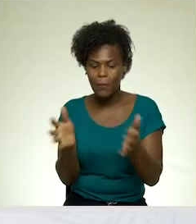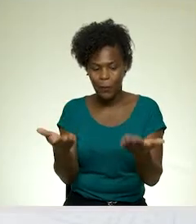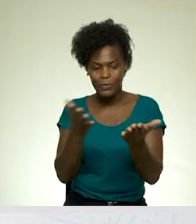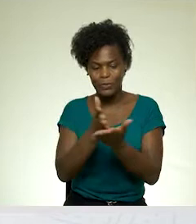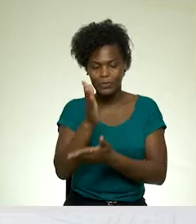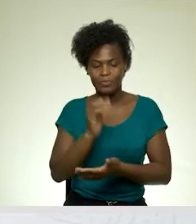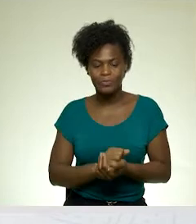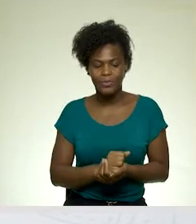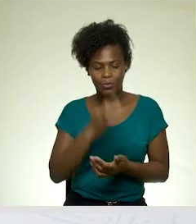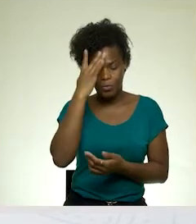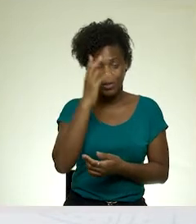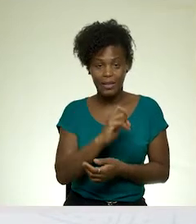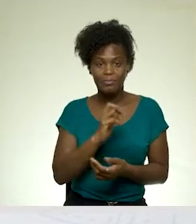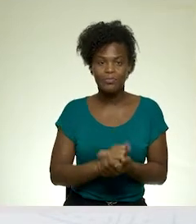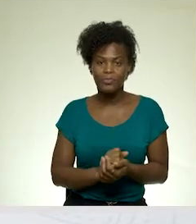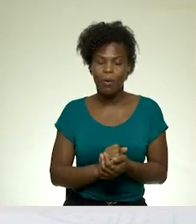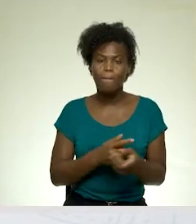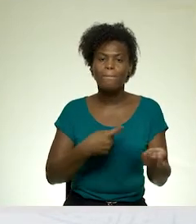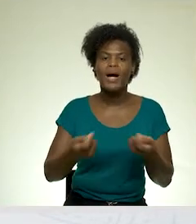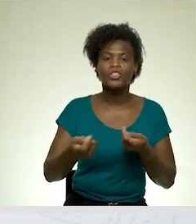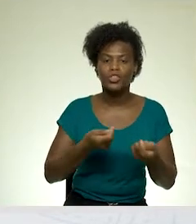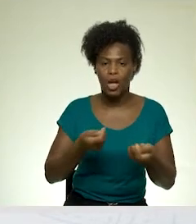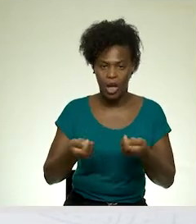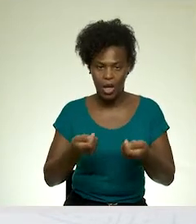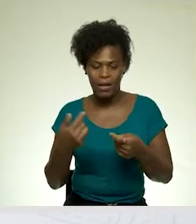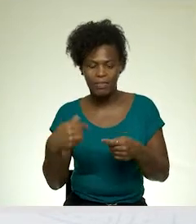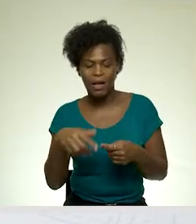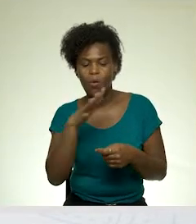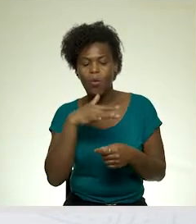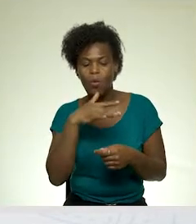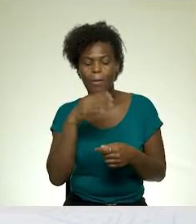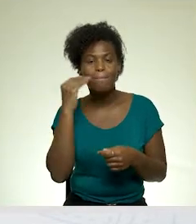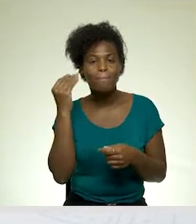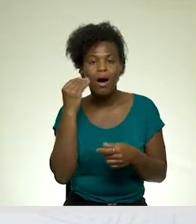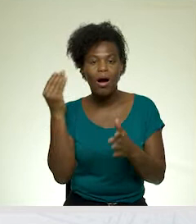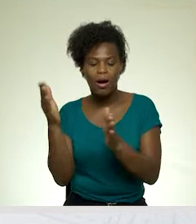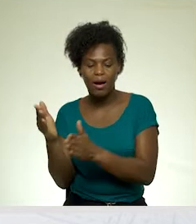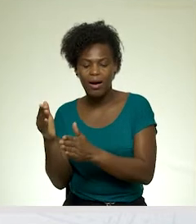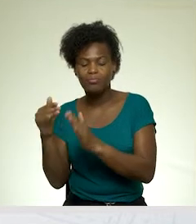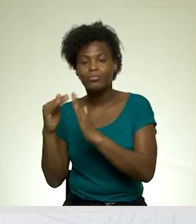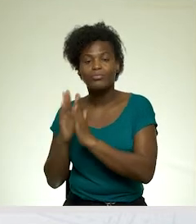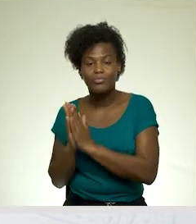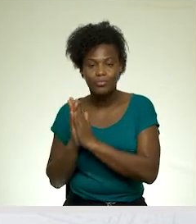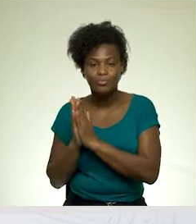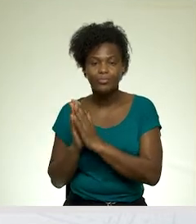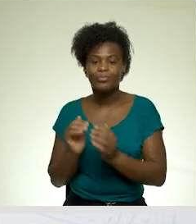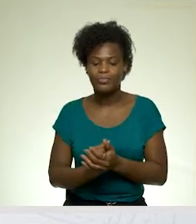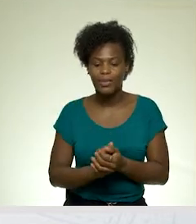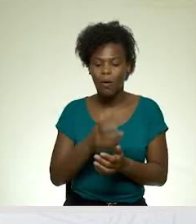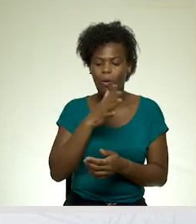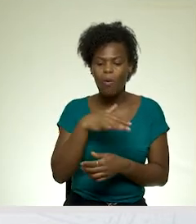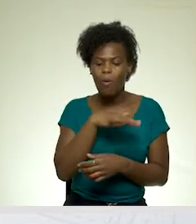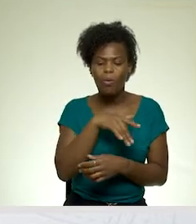3. Le marché se trouve, la banque et l'église. Où se trouve le